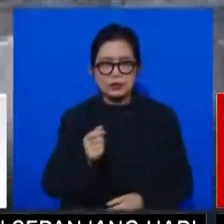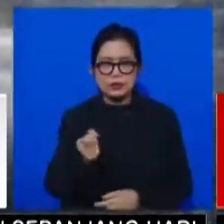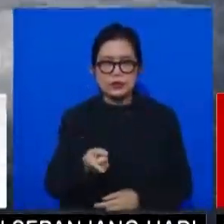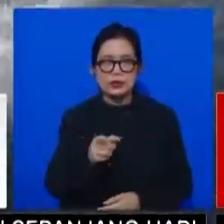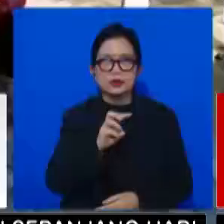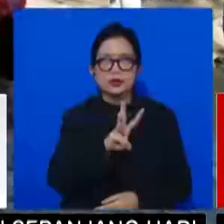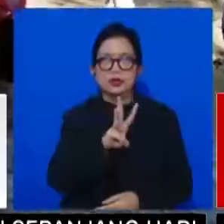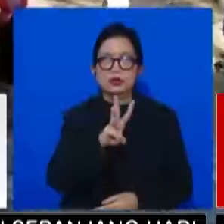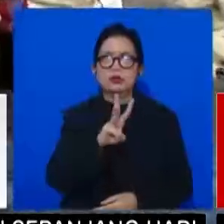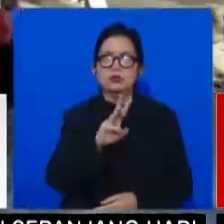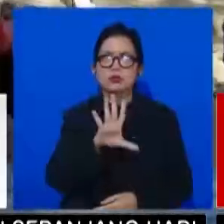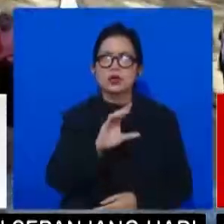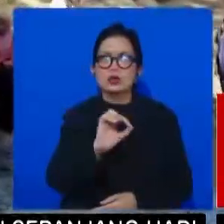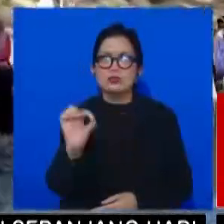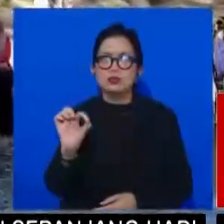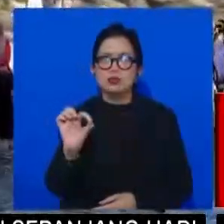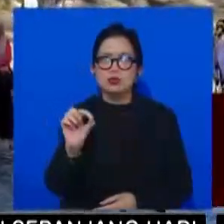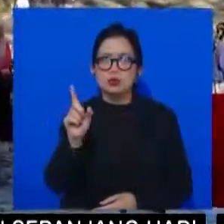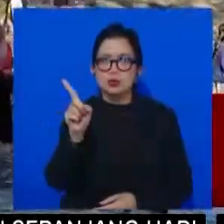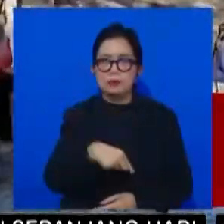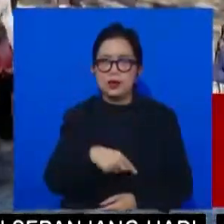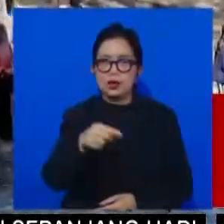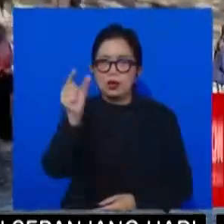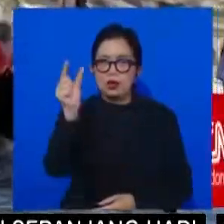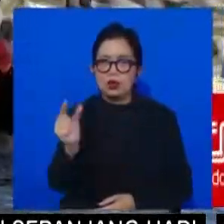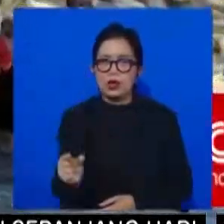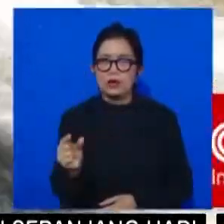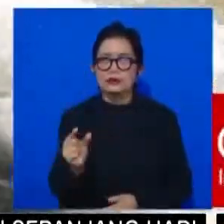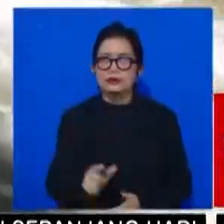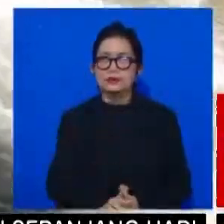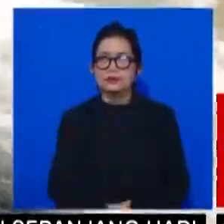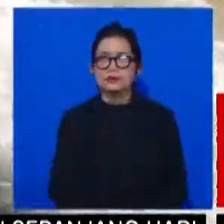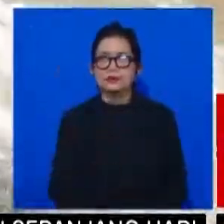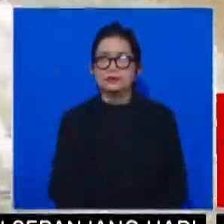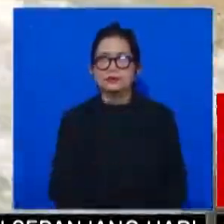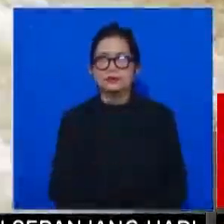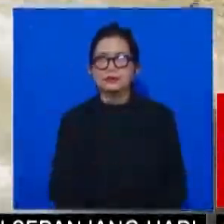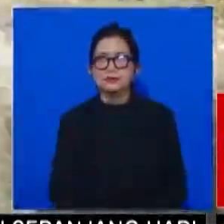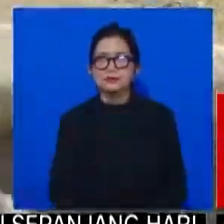Rp30.000 per orang. Tim Liputan CNN Indonesia.